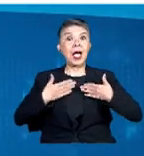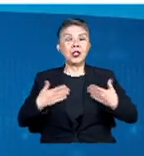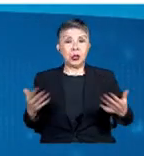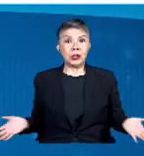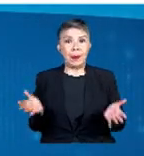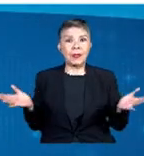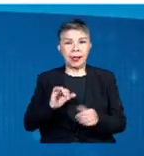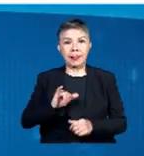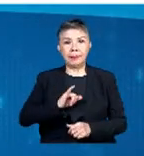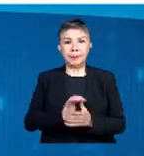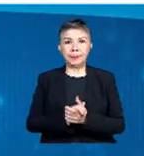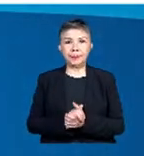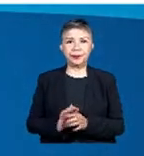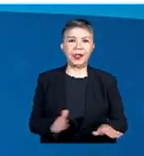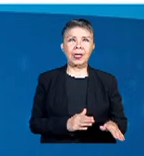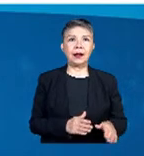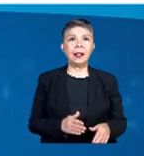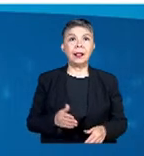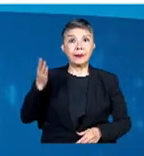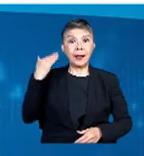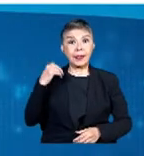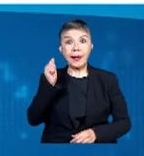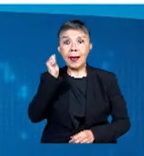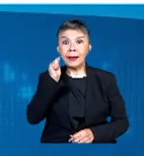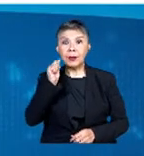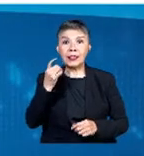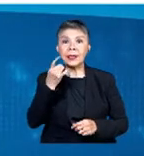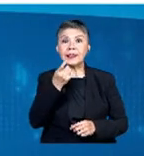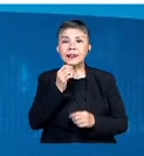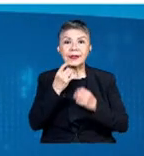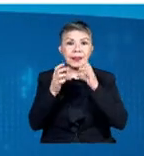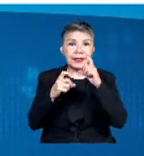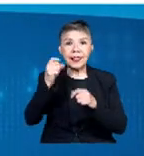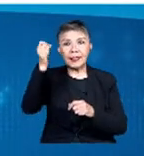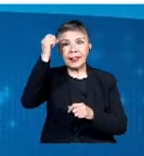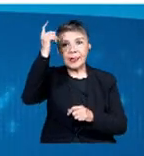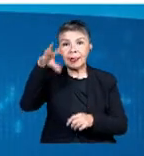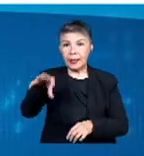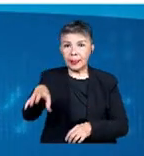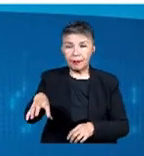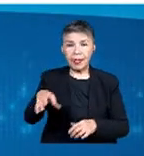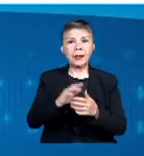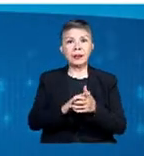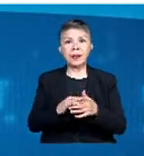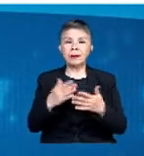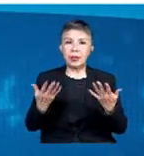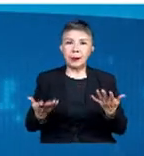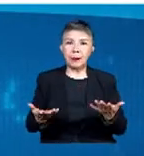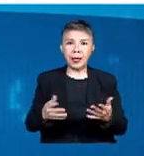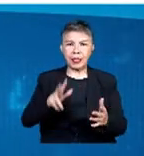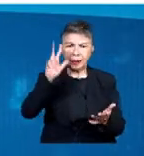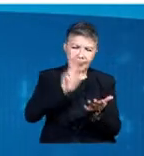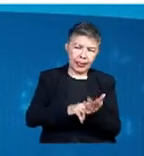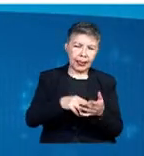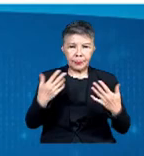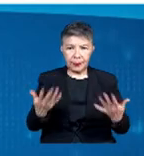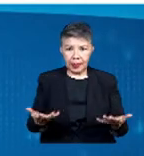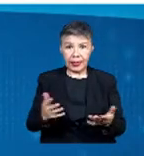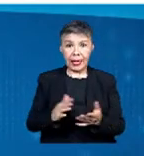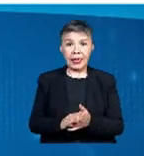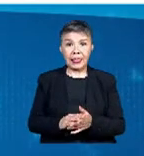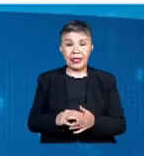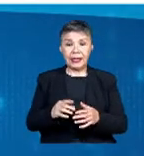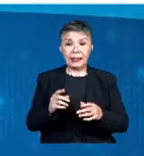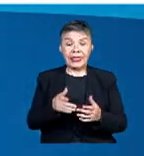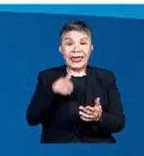teman-teman yang lain. Kalau tadi Mbak Angki sudah cerita soal rencana, soal wacana, soal bagaimana kebijakannya, tapi